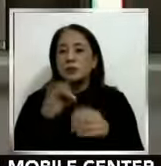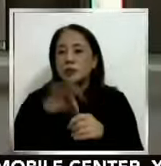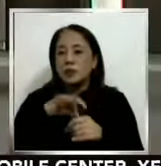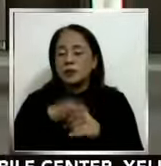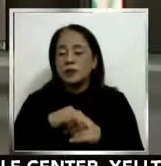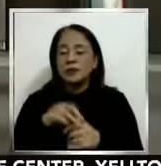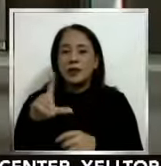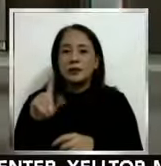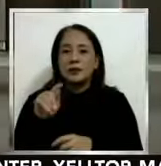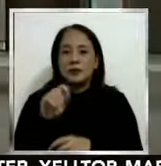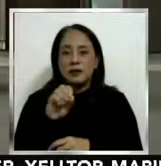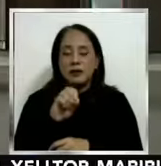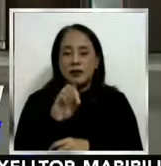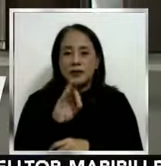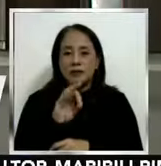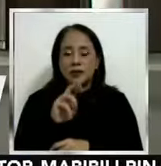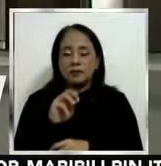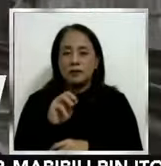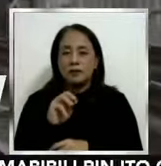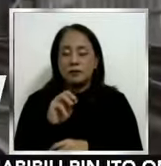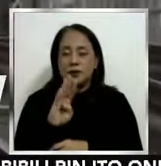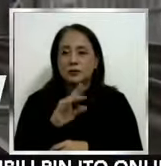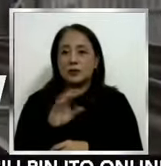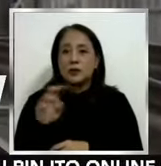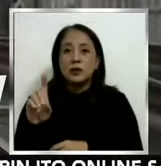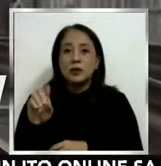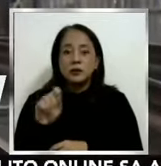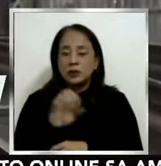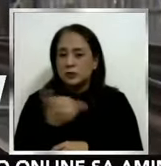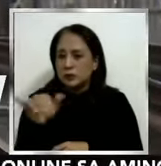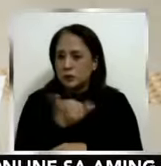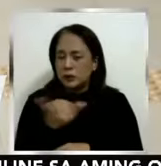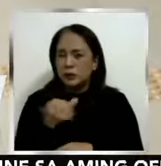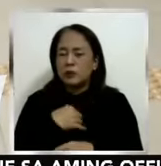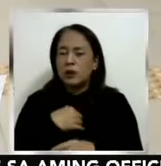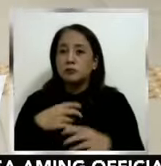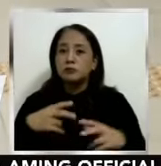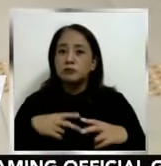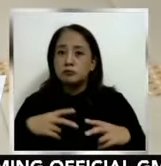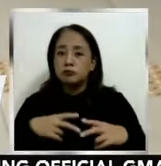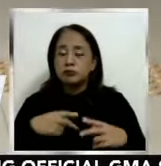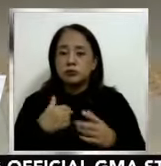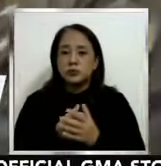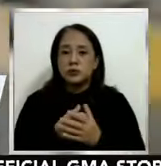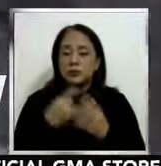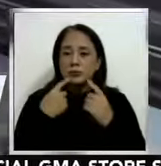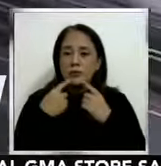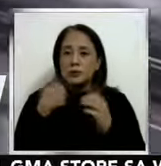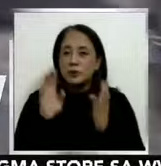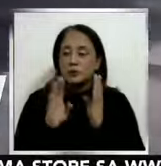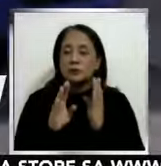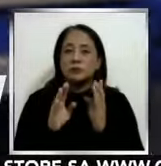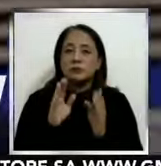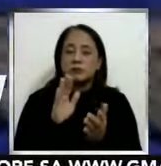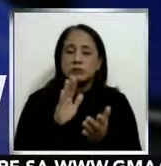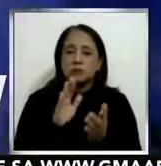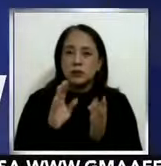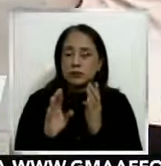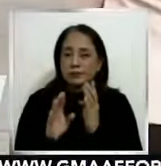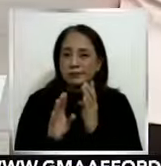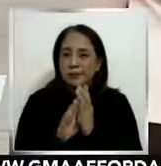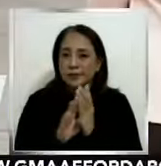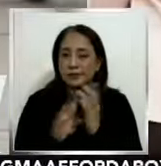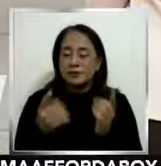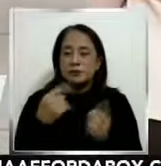Gusto rin ng DOTR na libreng sakay tuwing holiday sa mga pampublikong sasakyan katulad sa mga tren. Kung kailan sisimula ng discount